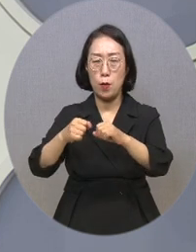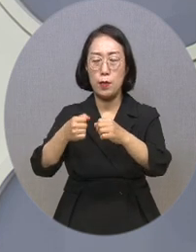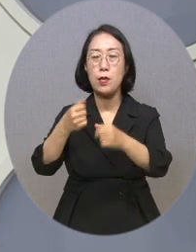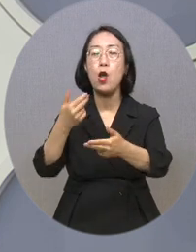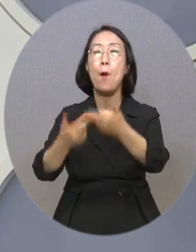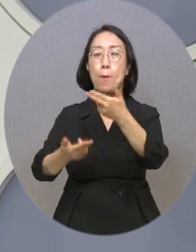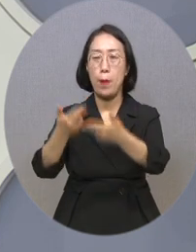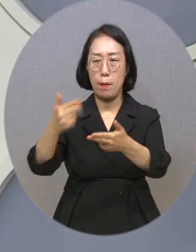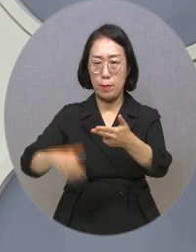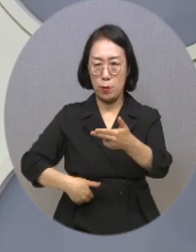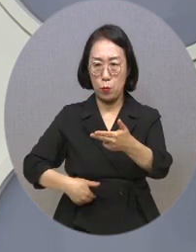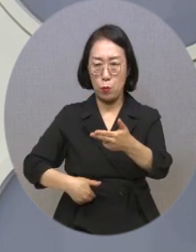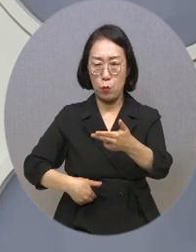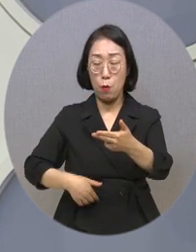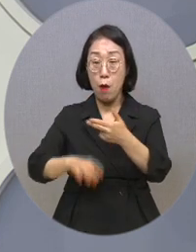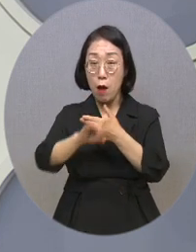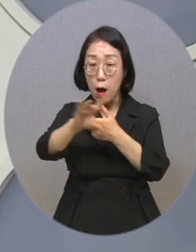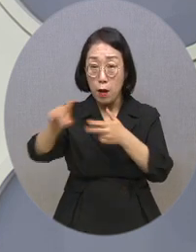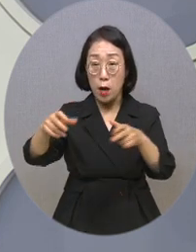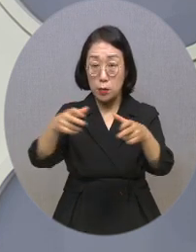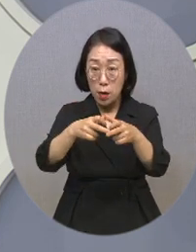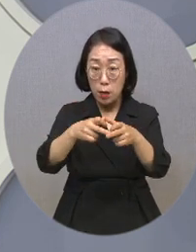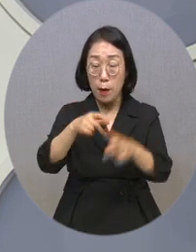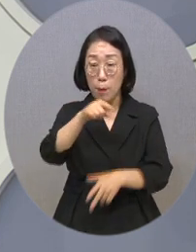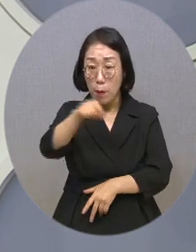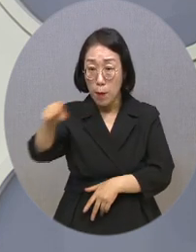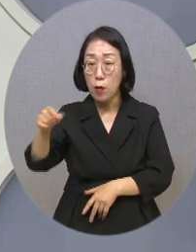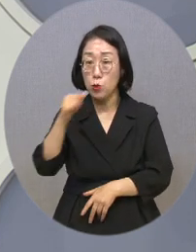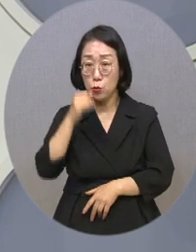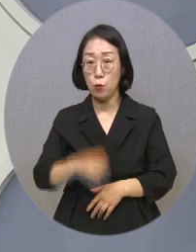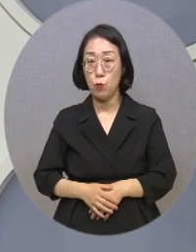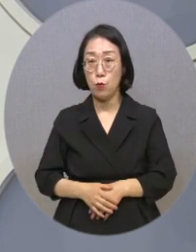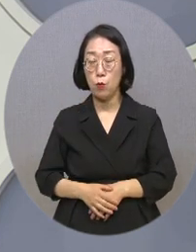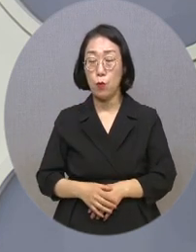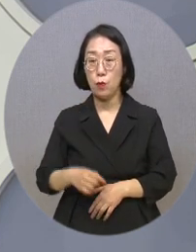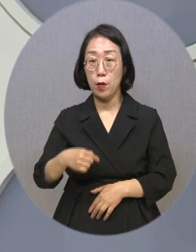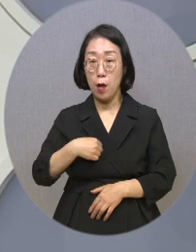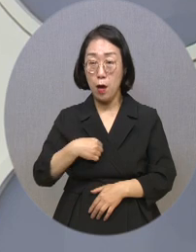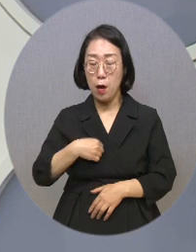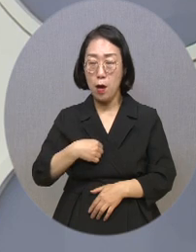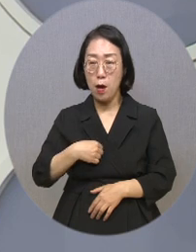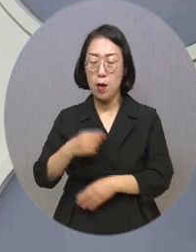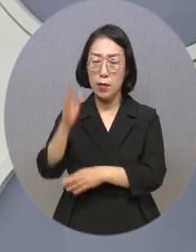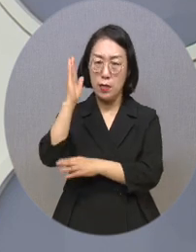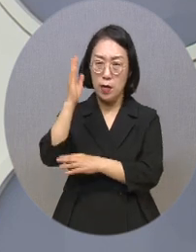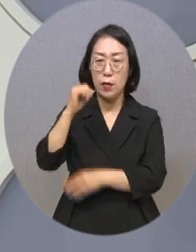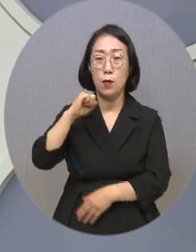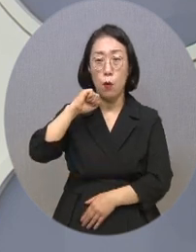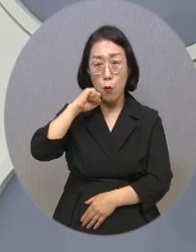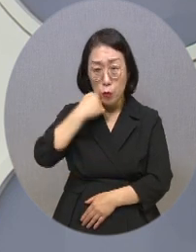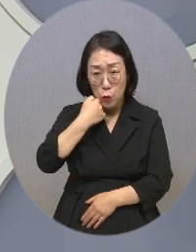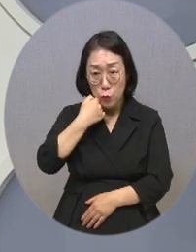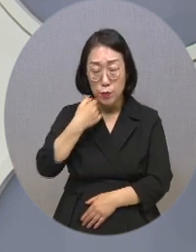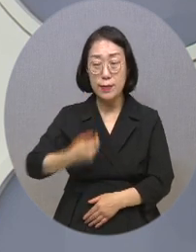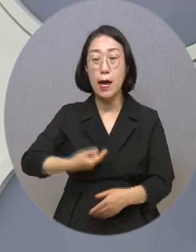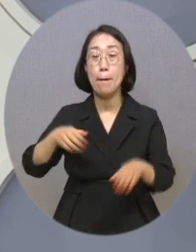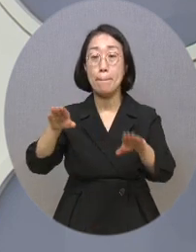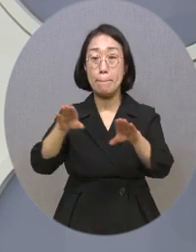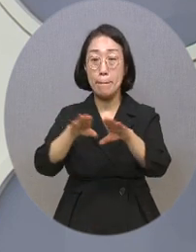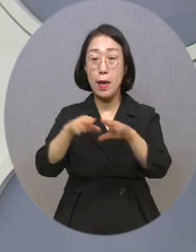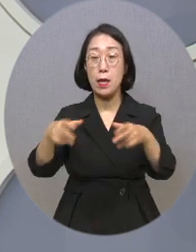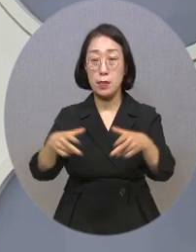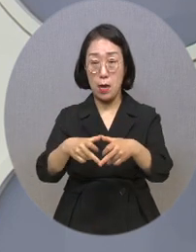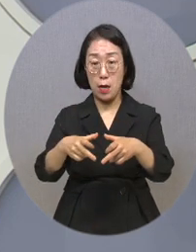다 그런 걸 가지고 있었습니다. 근데 제일 필요한 자기가 스스로 말을 할 수 없는 그런 자폐성